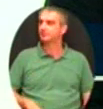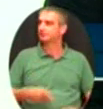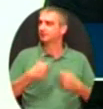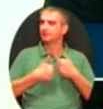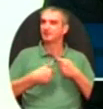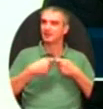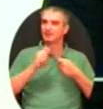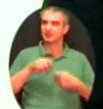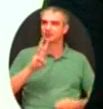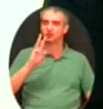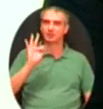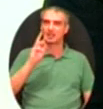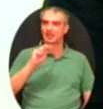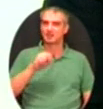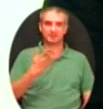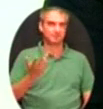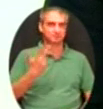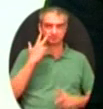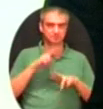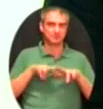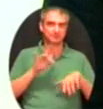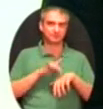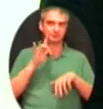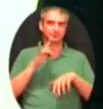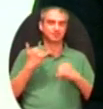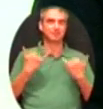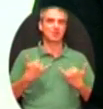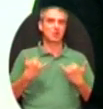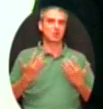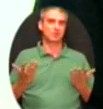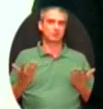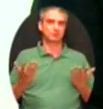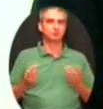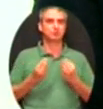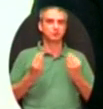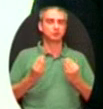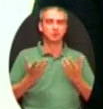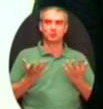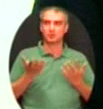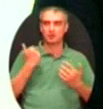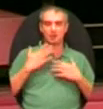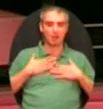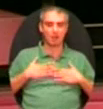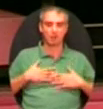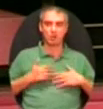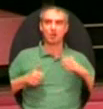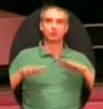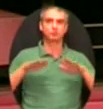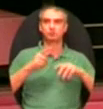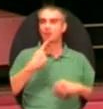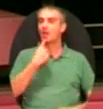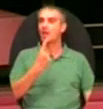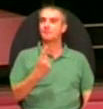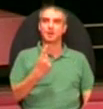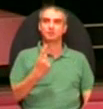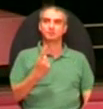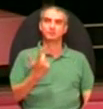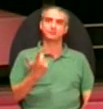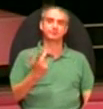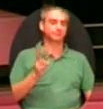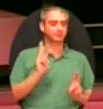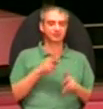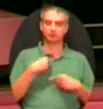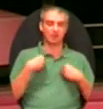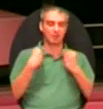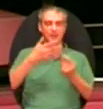הכנסת שטרן, המצב נראה נפיץ, והיום מישהו עוד היה רגוע, אז ראש הממשלה אמר שאי